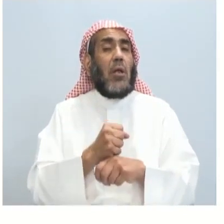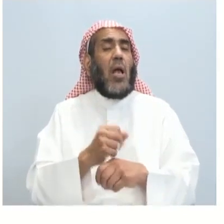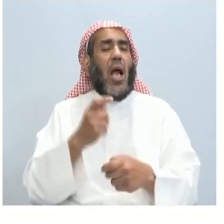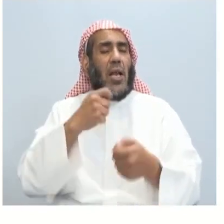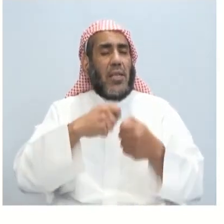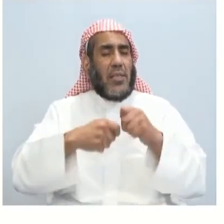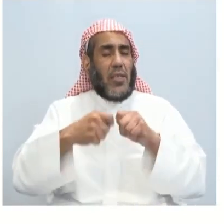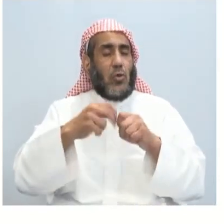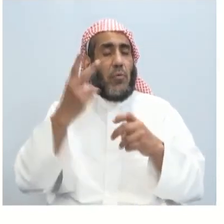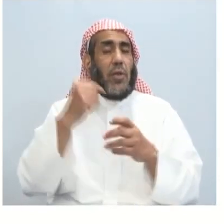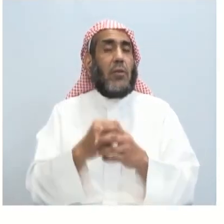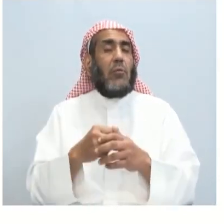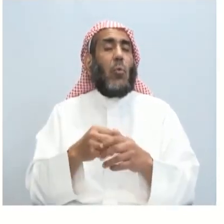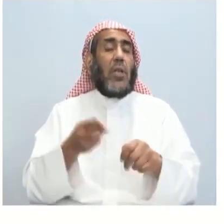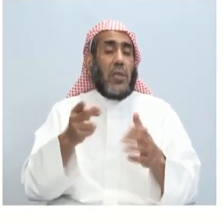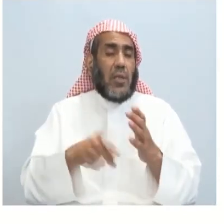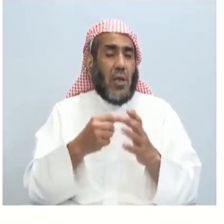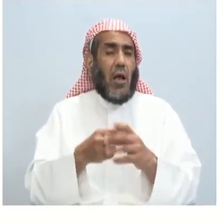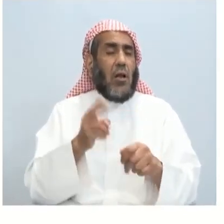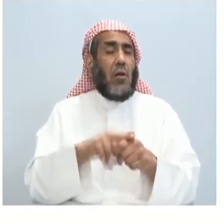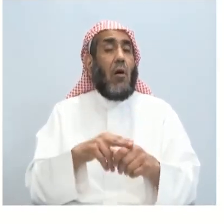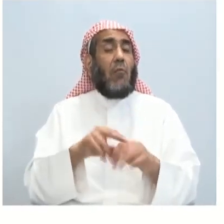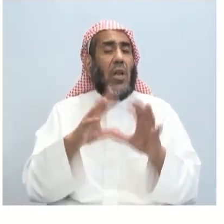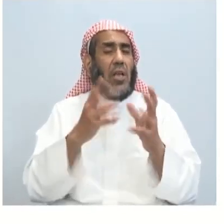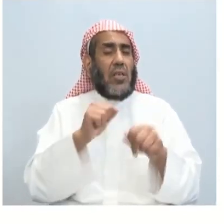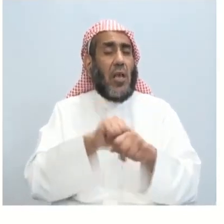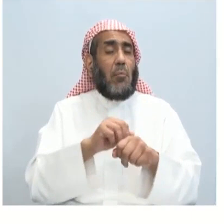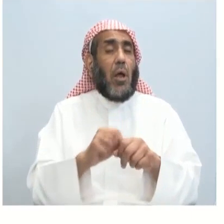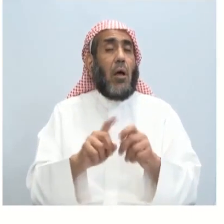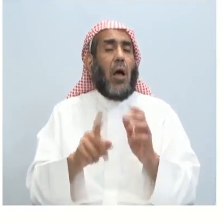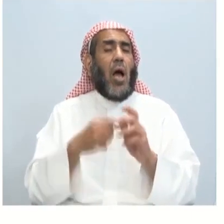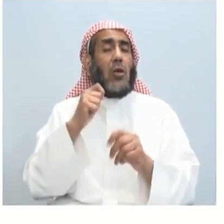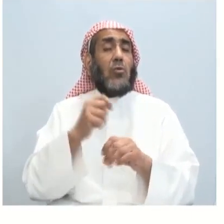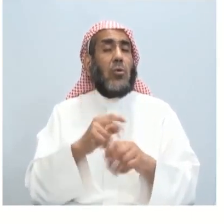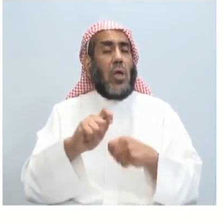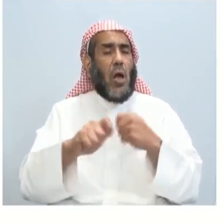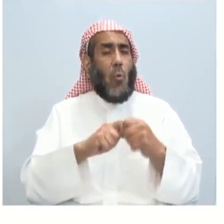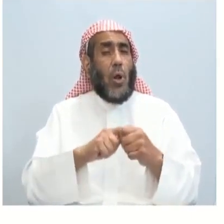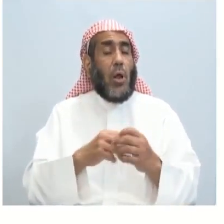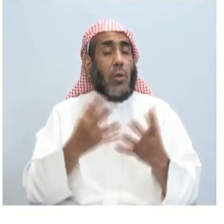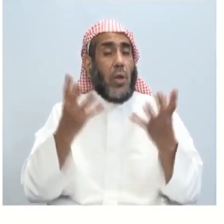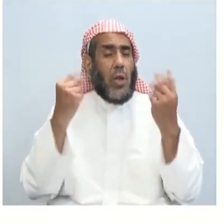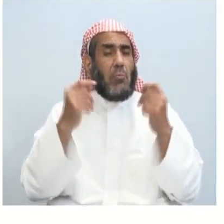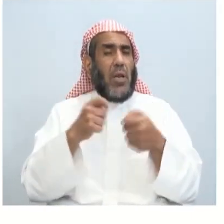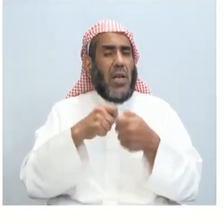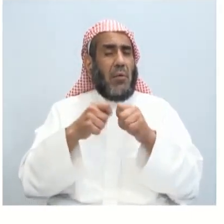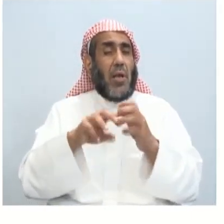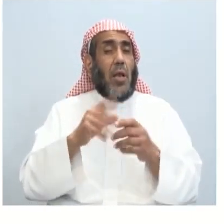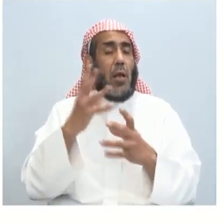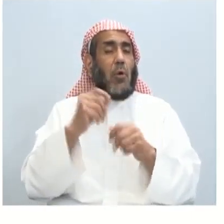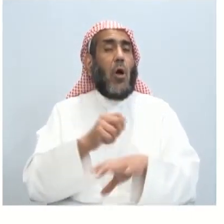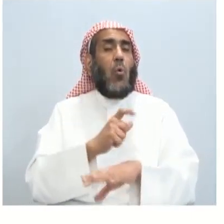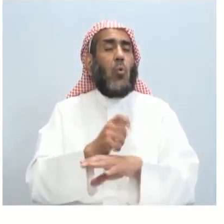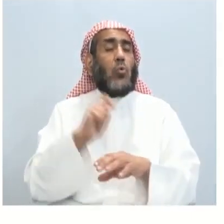التجربه في في ذلك وعلى التكرار الاجسام لها لها اصل واحد هنا اذا حول ان العلم الكيمياء الى علم له